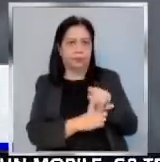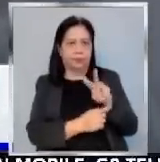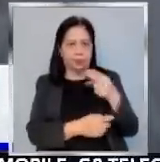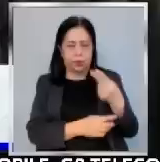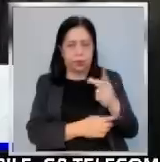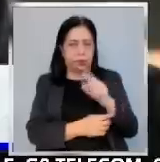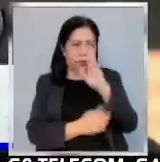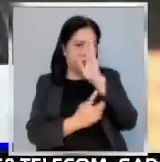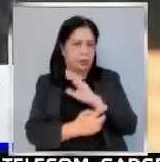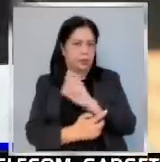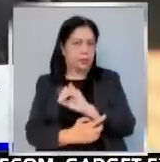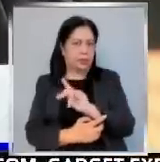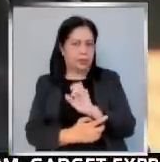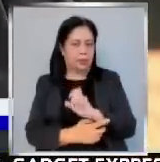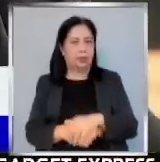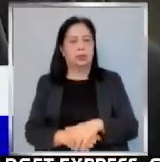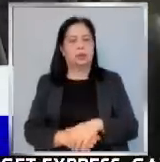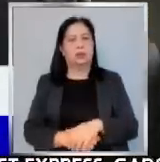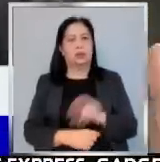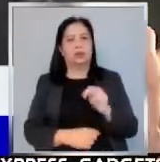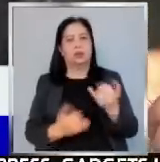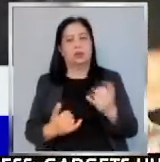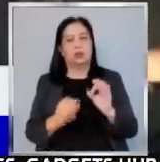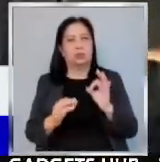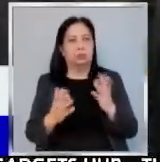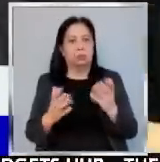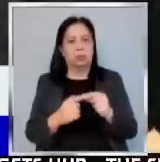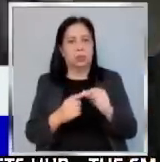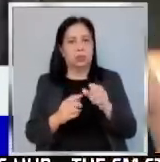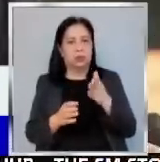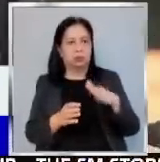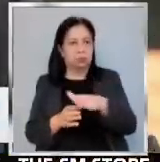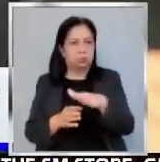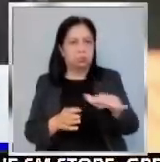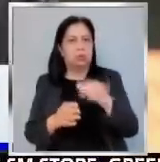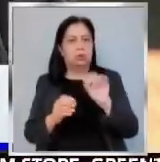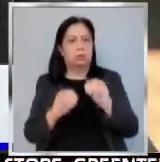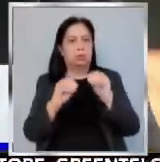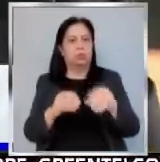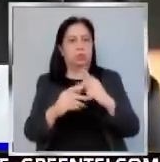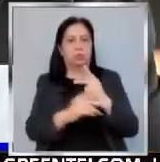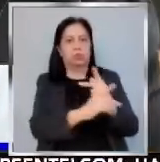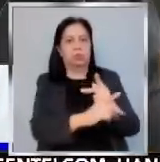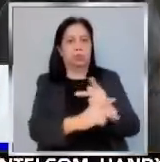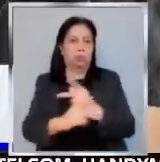nasirang dike. Eh, kailangan ngayon, pagka ganyan, lalo ng kurbada, lalagyan mo ng protection,